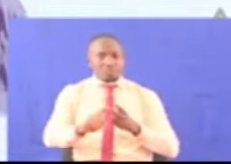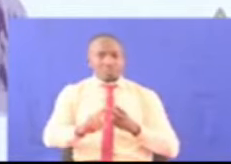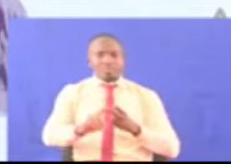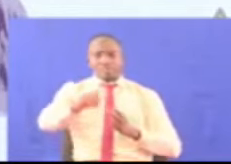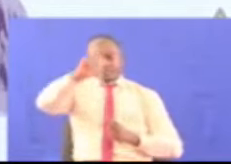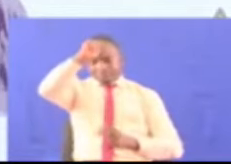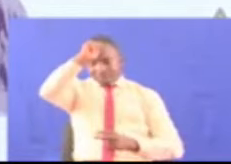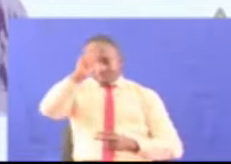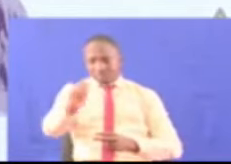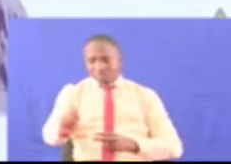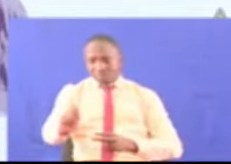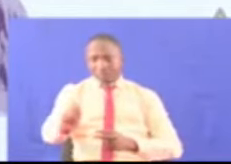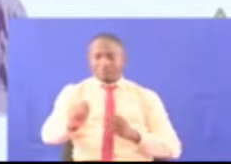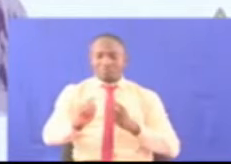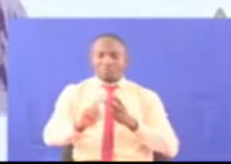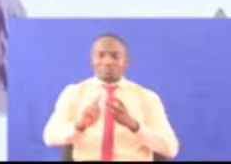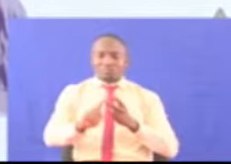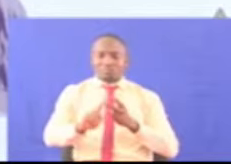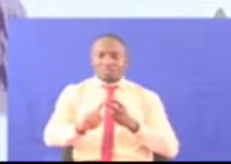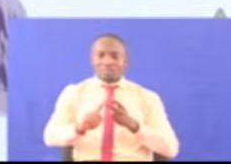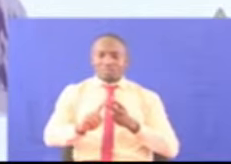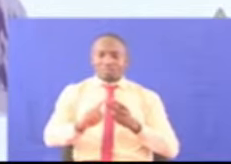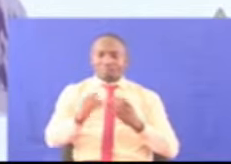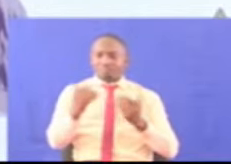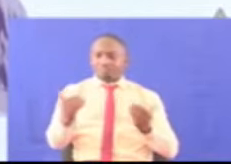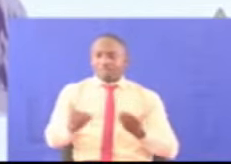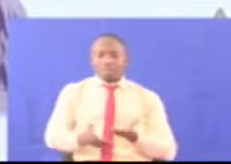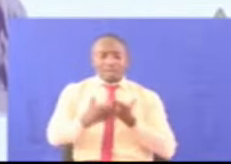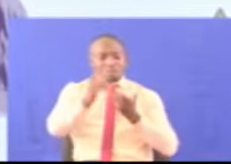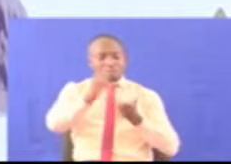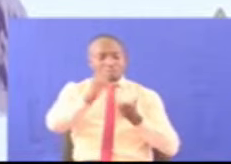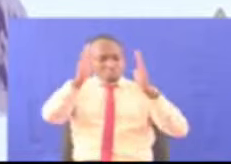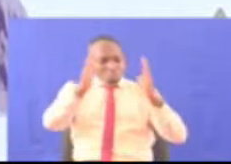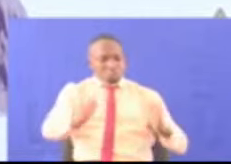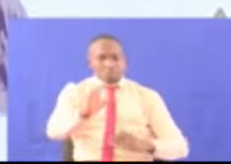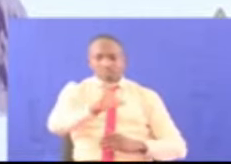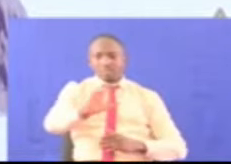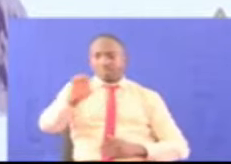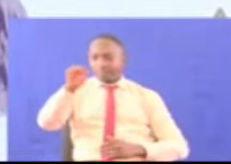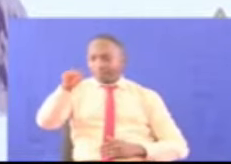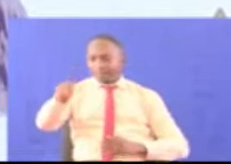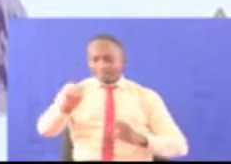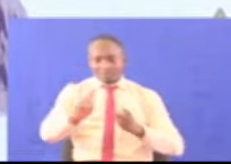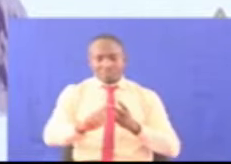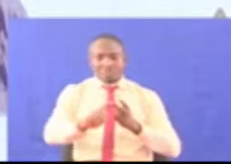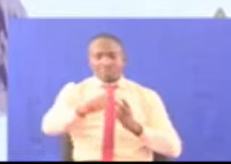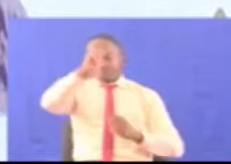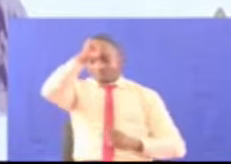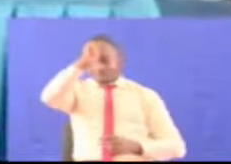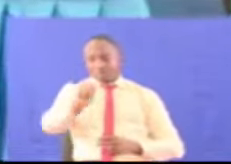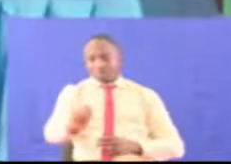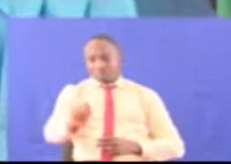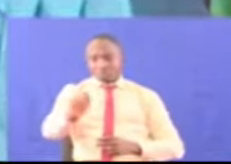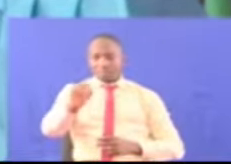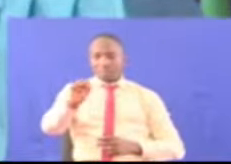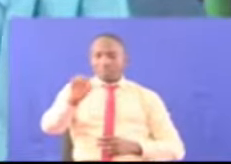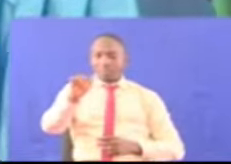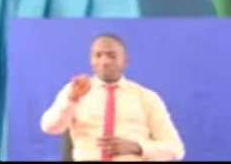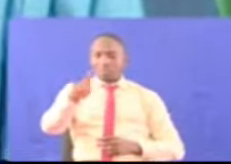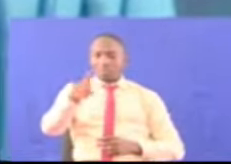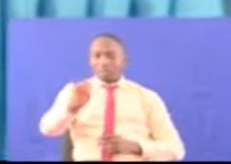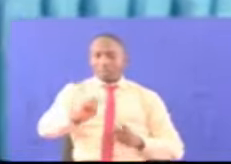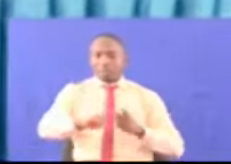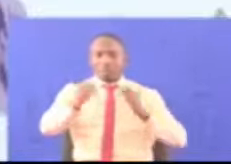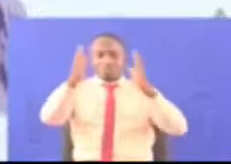Mheshimiwa Comrade Dimwa, Naibu Katibu Mkuu CCM. Mheshimiwa Rosemary Sinyamule,